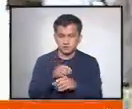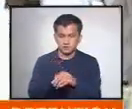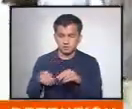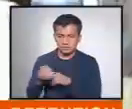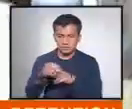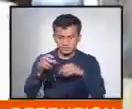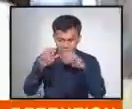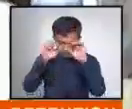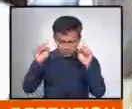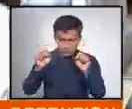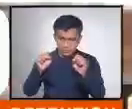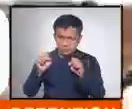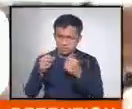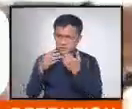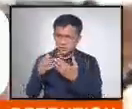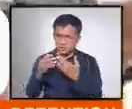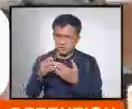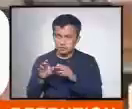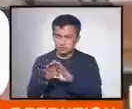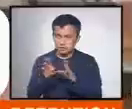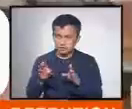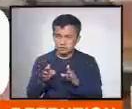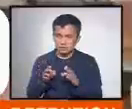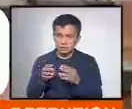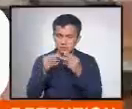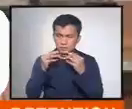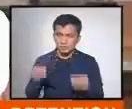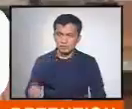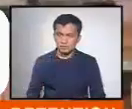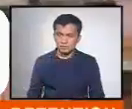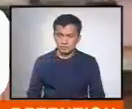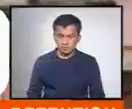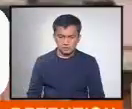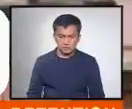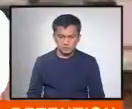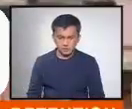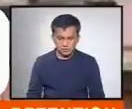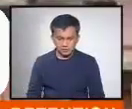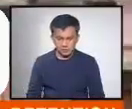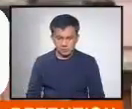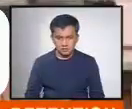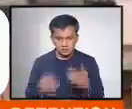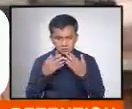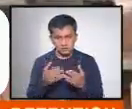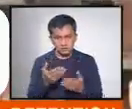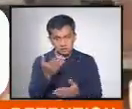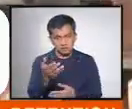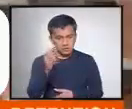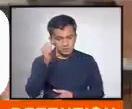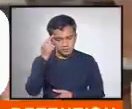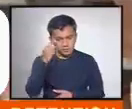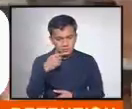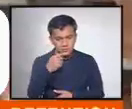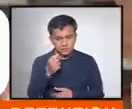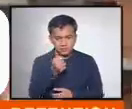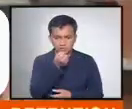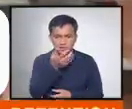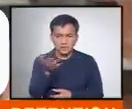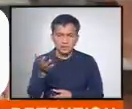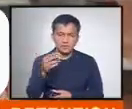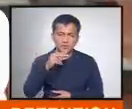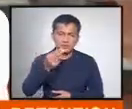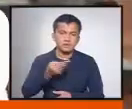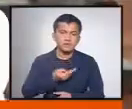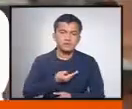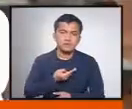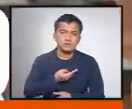ng Pangulo ng pasasalamat sa kanyang opening remarks. I thank you and your government for the warm hospitality